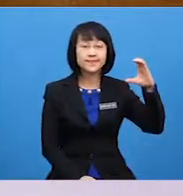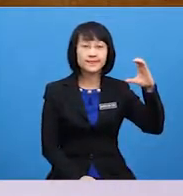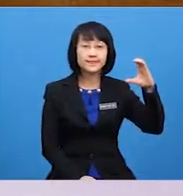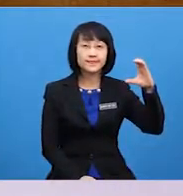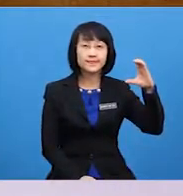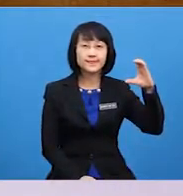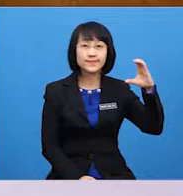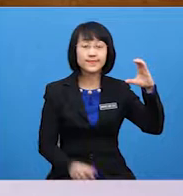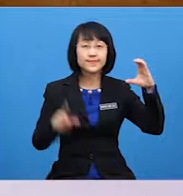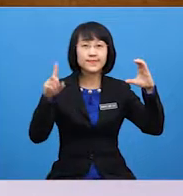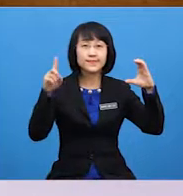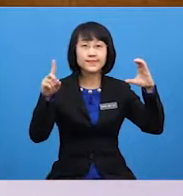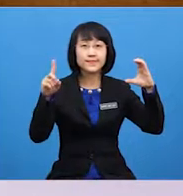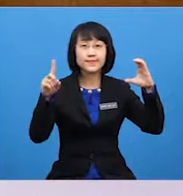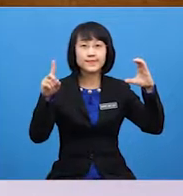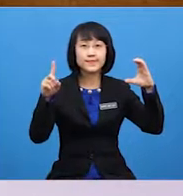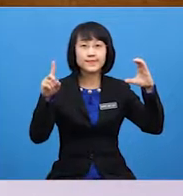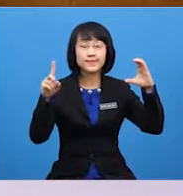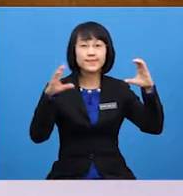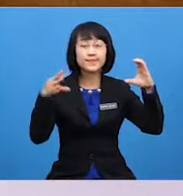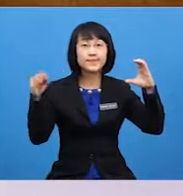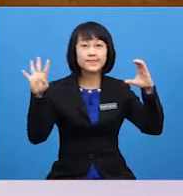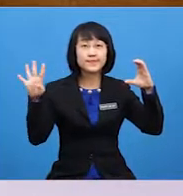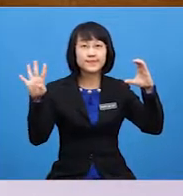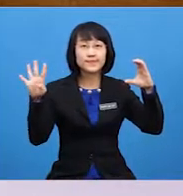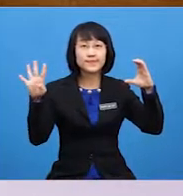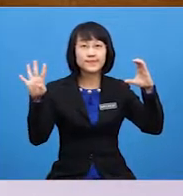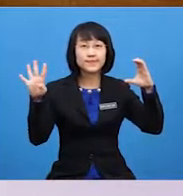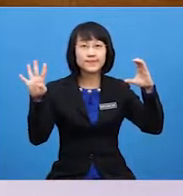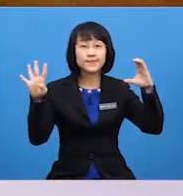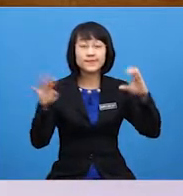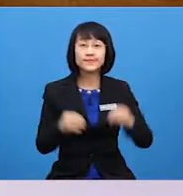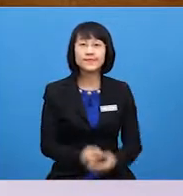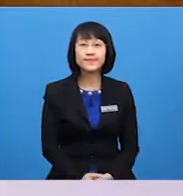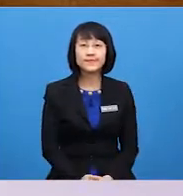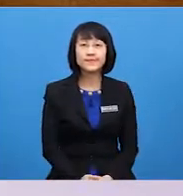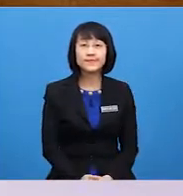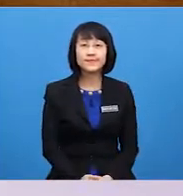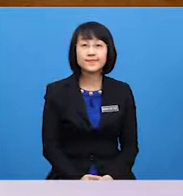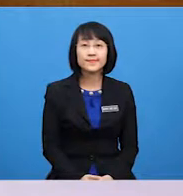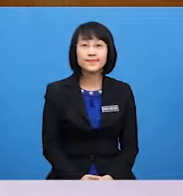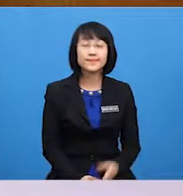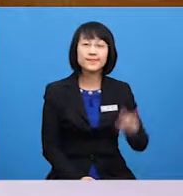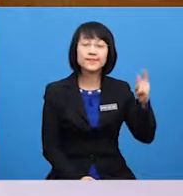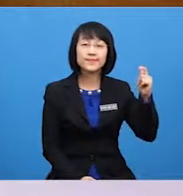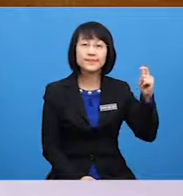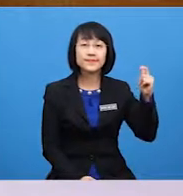1, and 4 Letter D